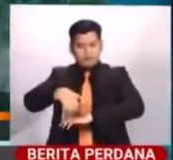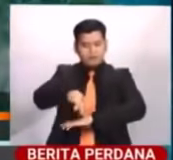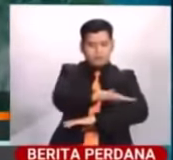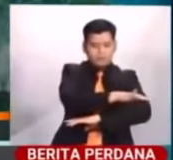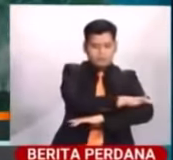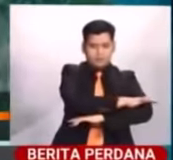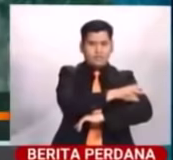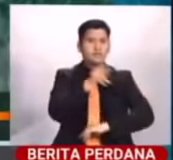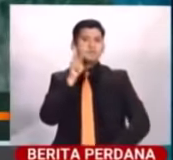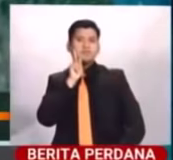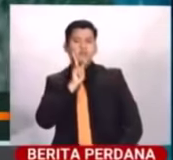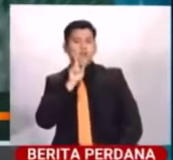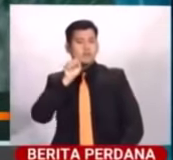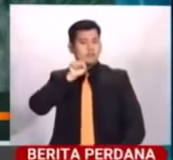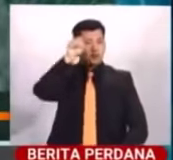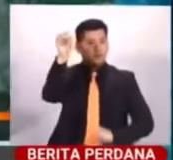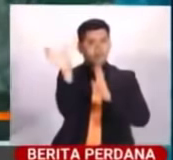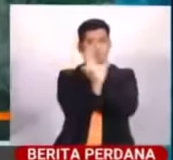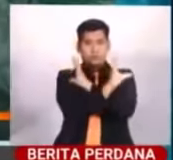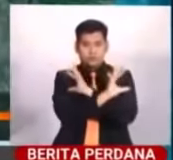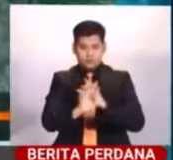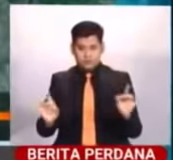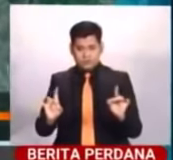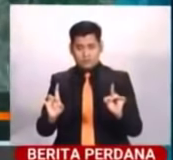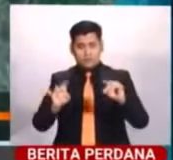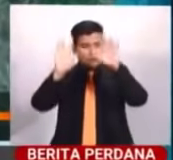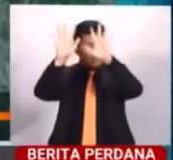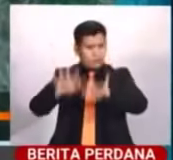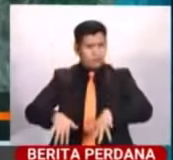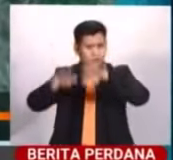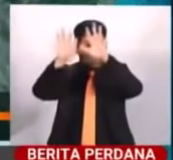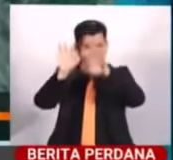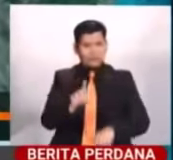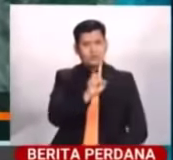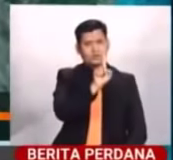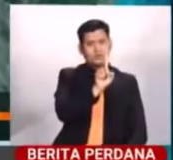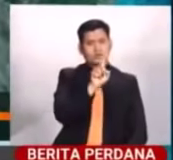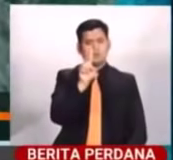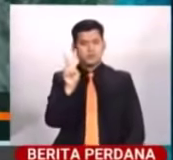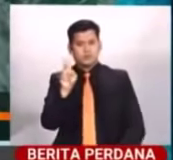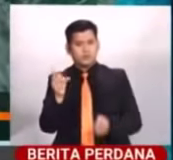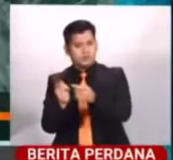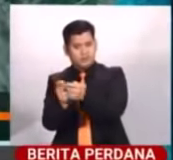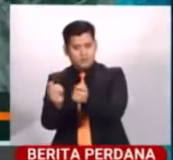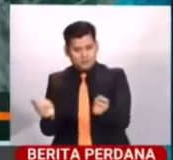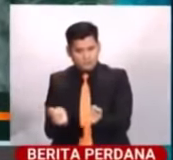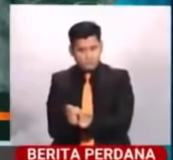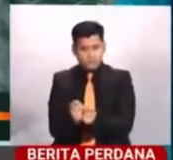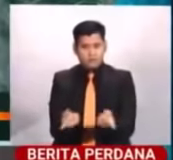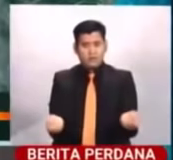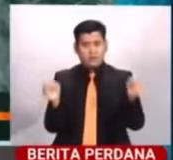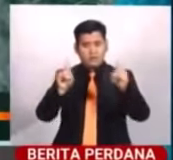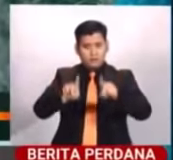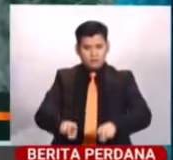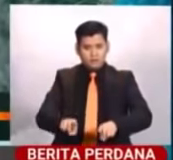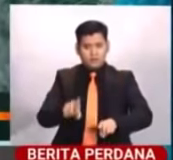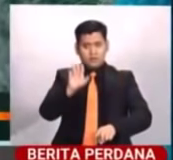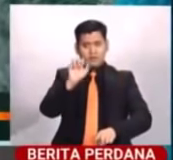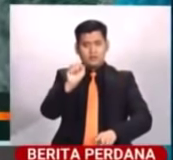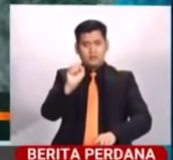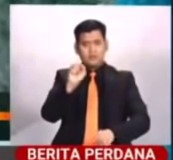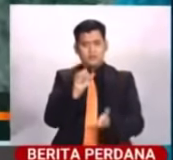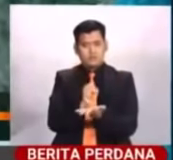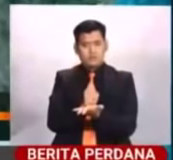Seterusnya, untuk negeri Sabah dan Sarawak, keadaan hujan di satu dua tempat kini sedang berlaku melibatkan bahagian Sandakan dan juga di pedalaman